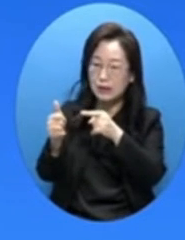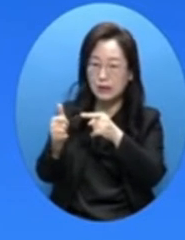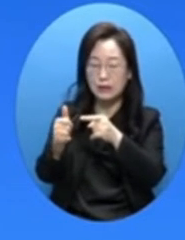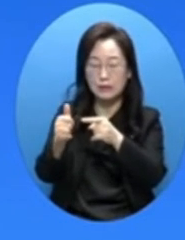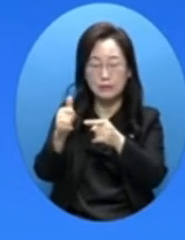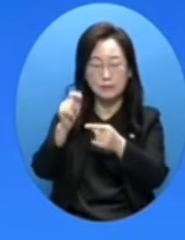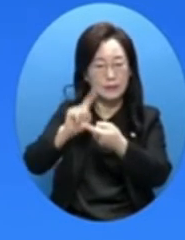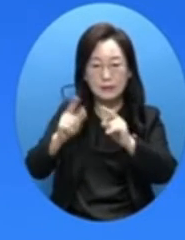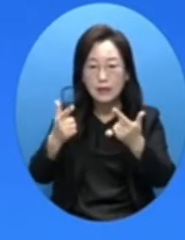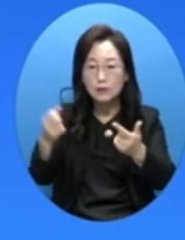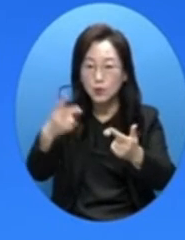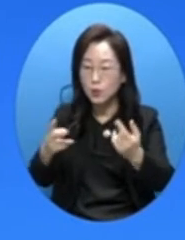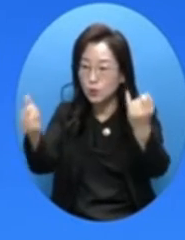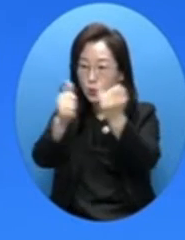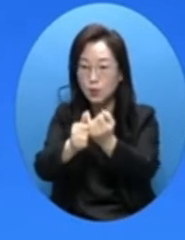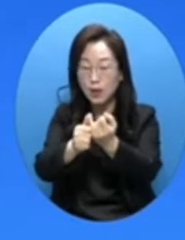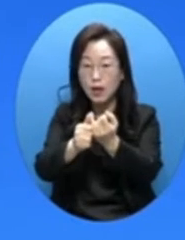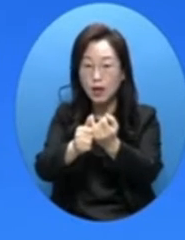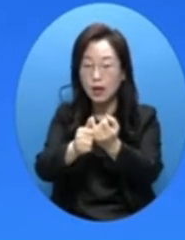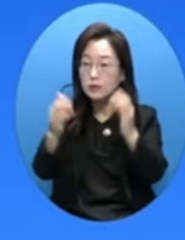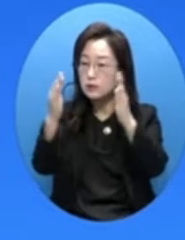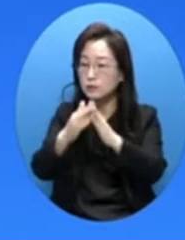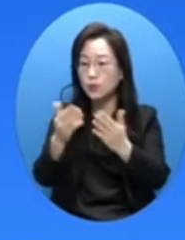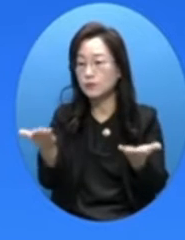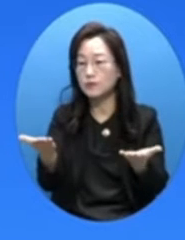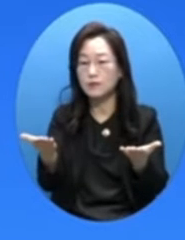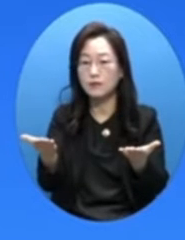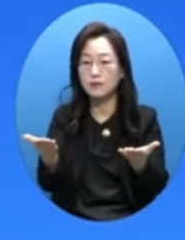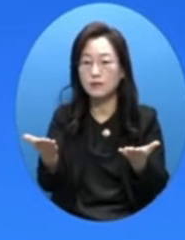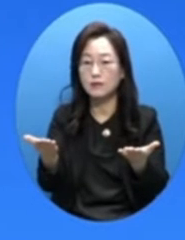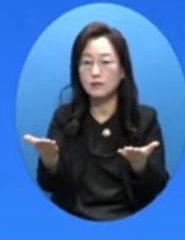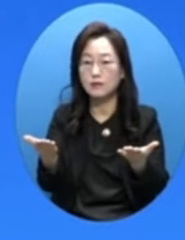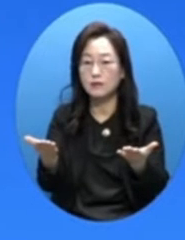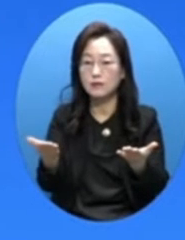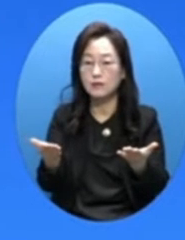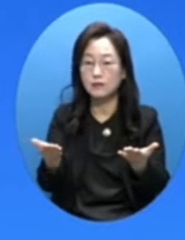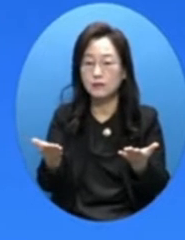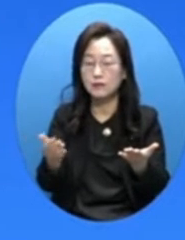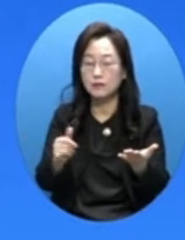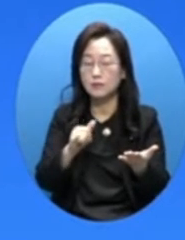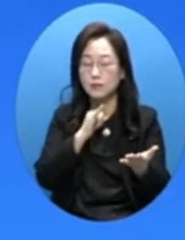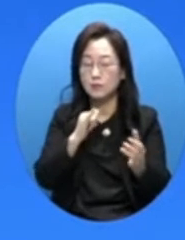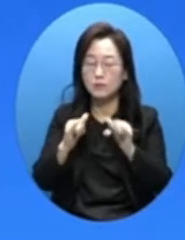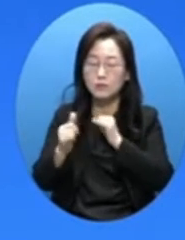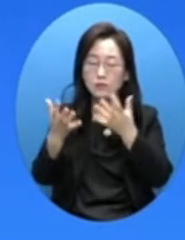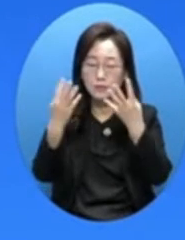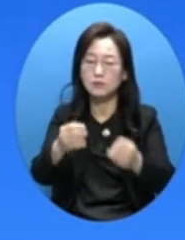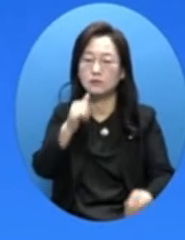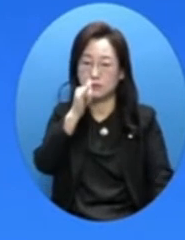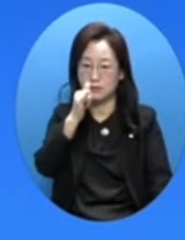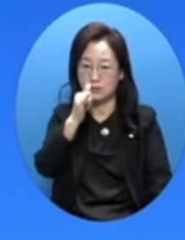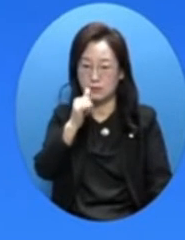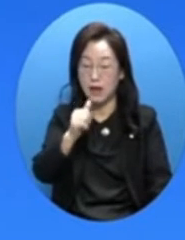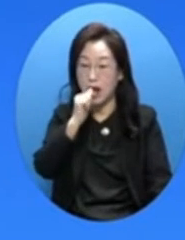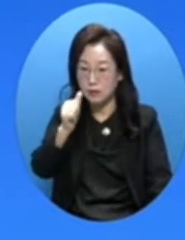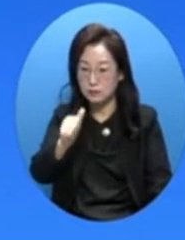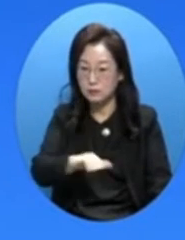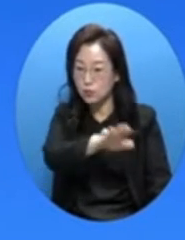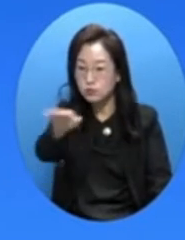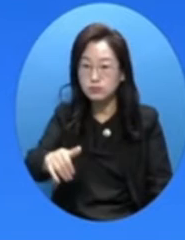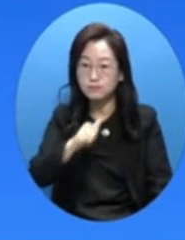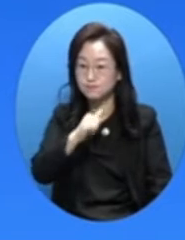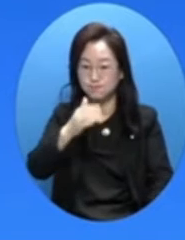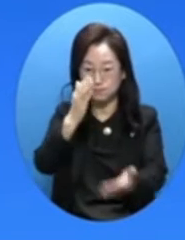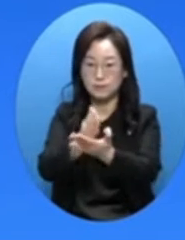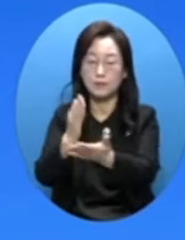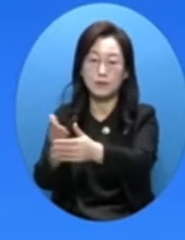해도 같이 살 집도 없고 그러니까 인생을 포기하는 젊은이들이 늘어나고 있습니다. 절대 인생을 포기하면 안 됩니다.